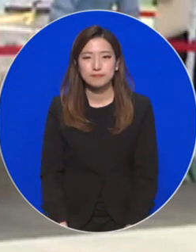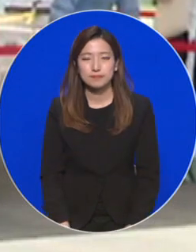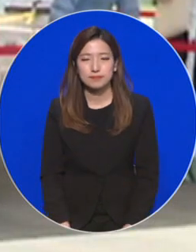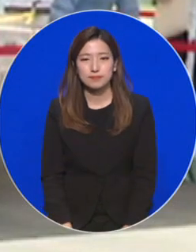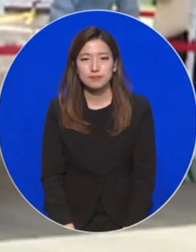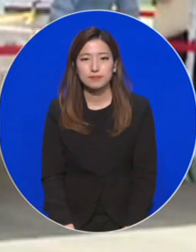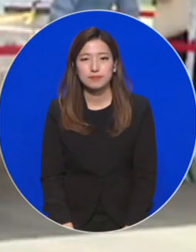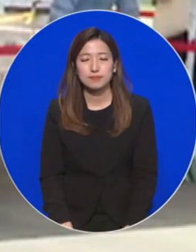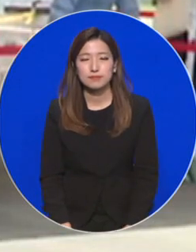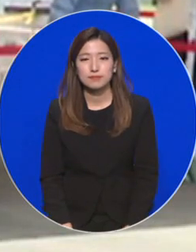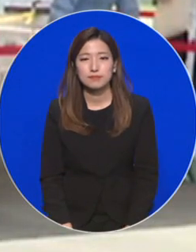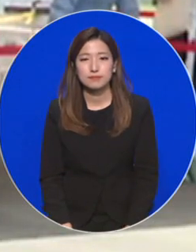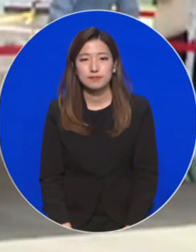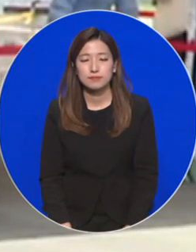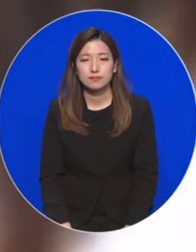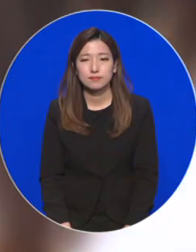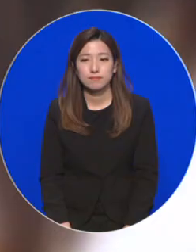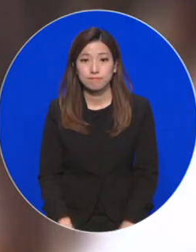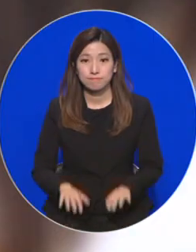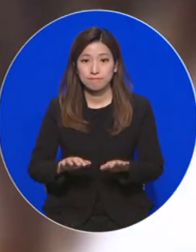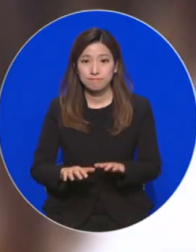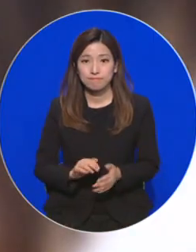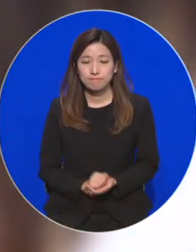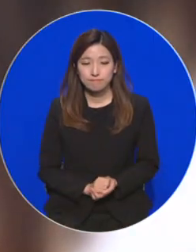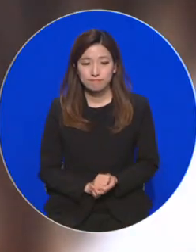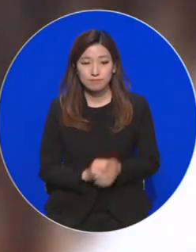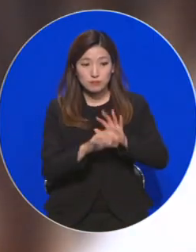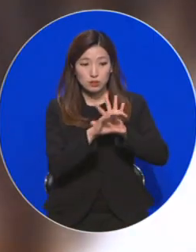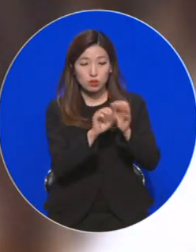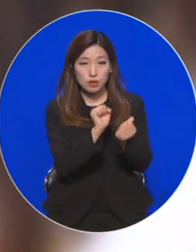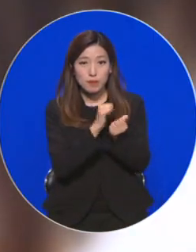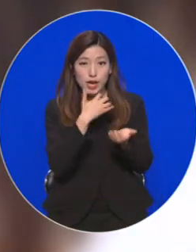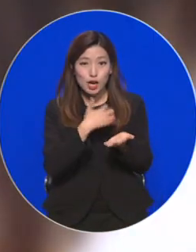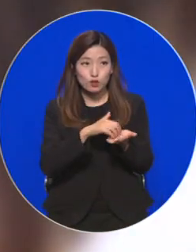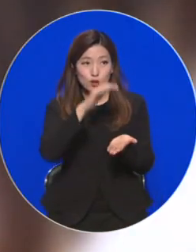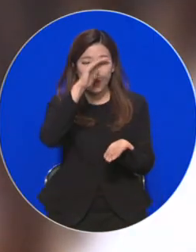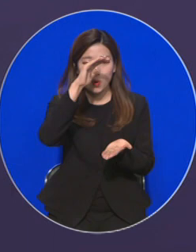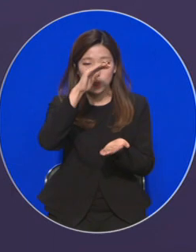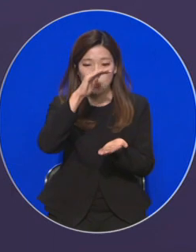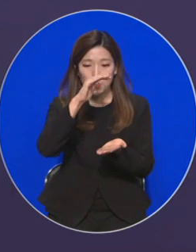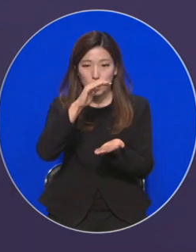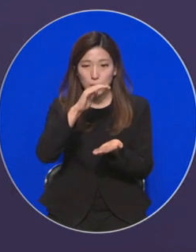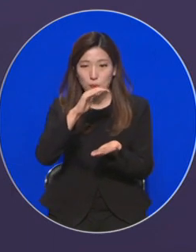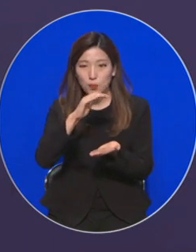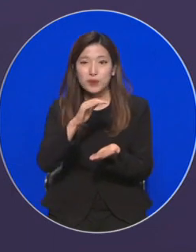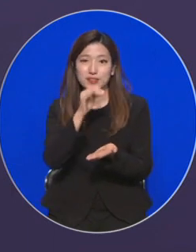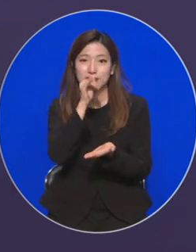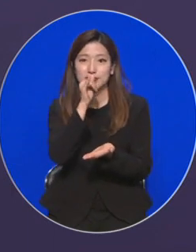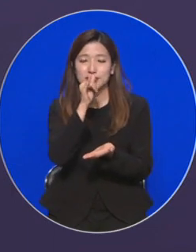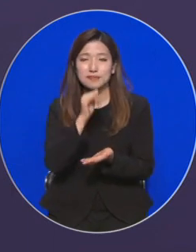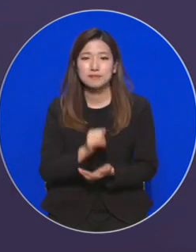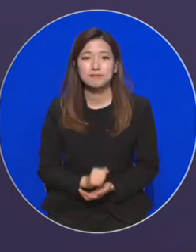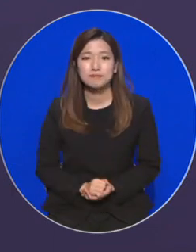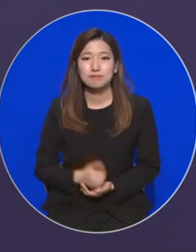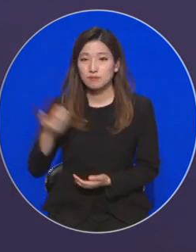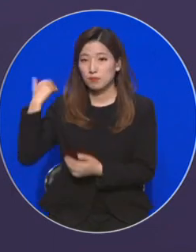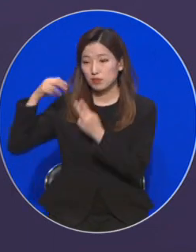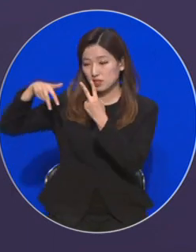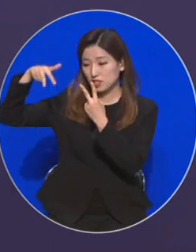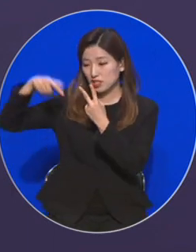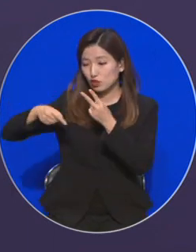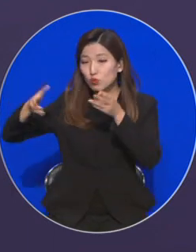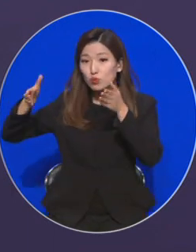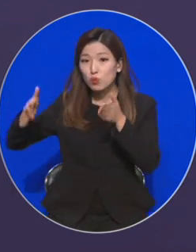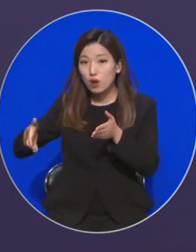방역당국은 일단 국내 발생 환자 수가 감소 3 에 접어들었다 고 평가했습니다 실제로 최근 2주간 하루 평균